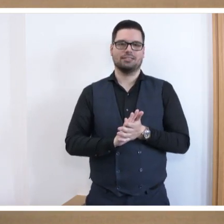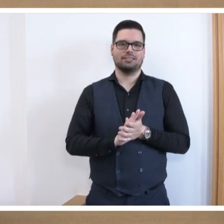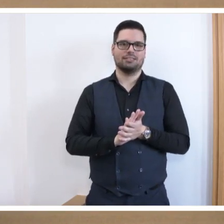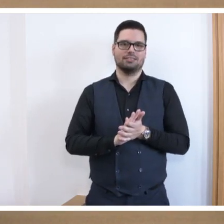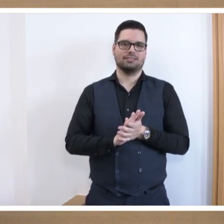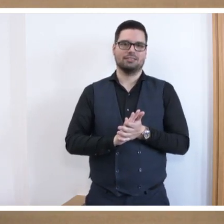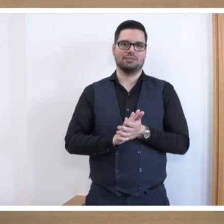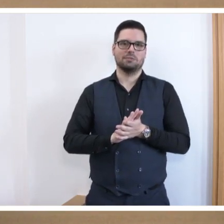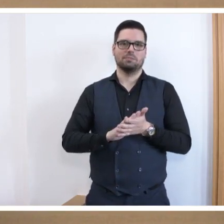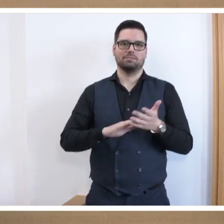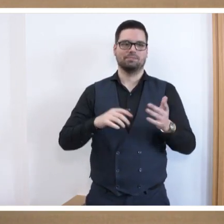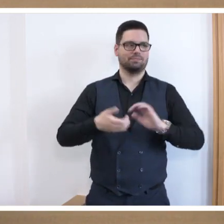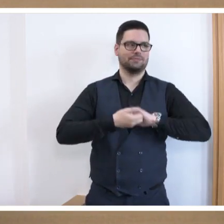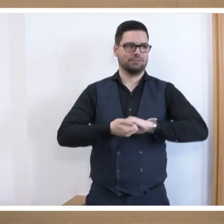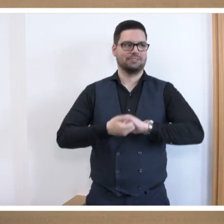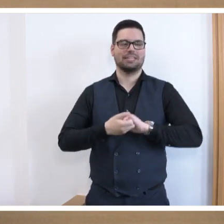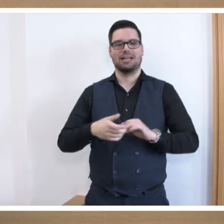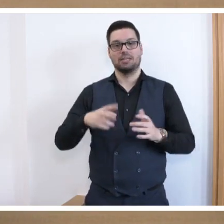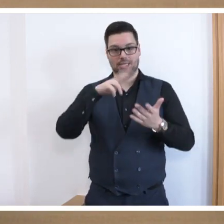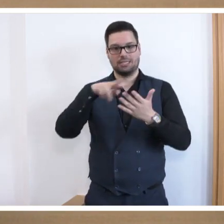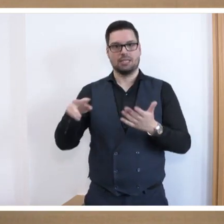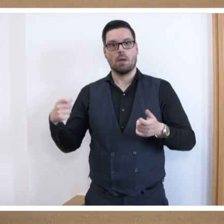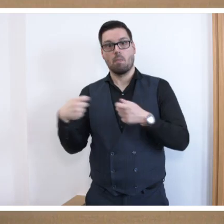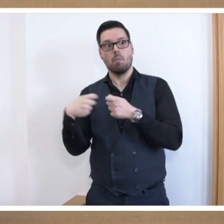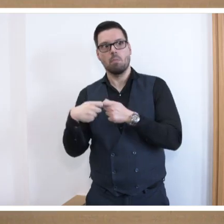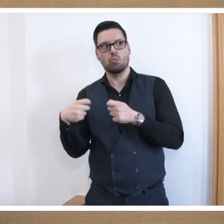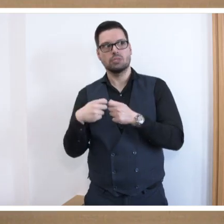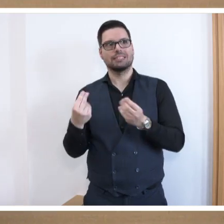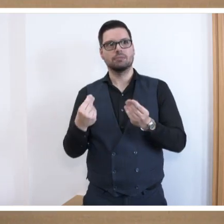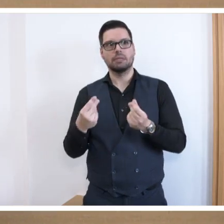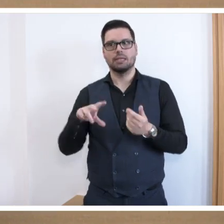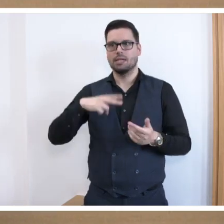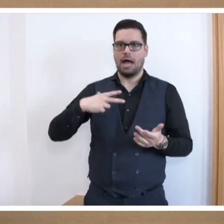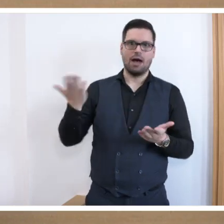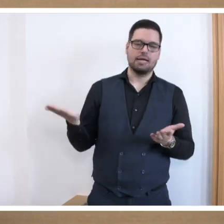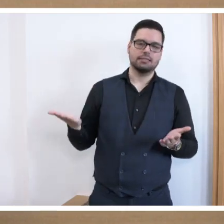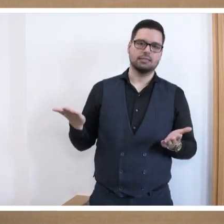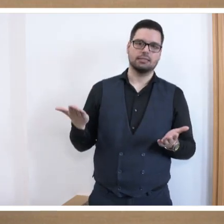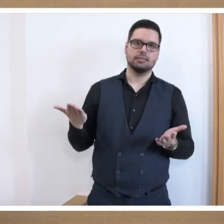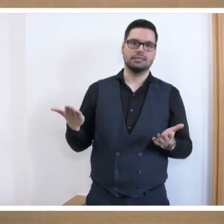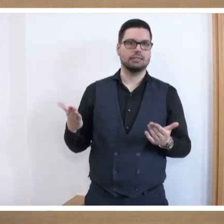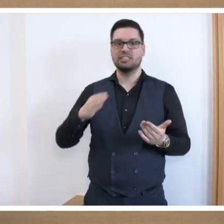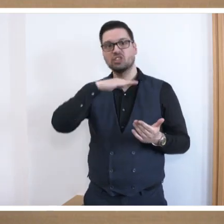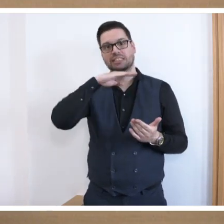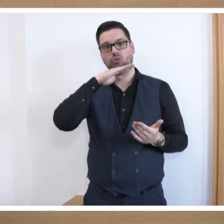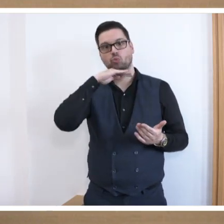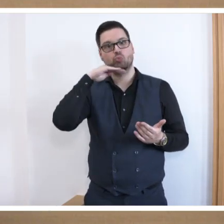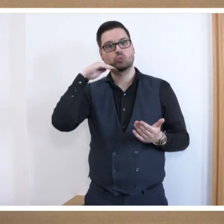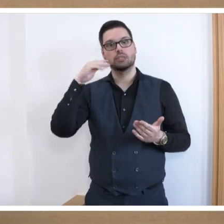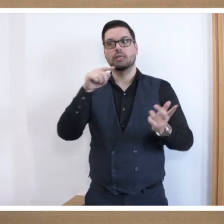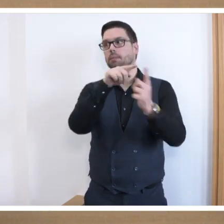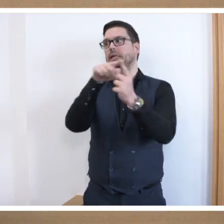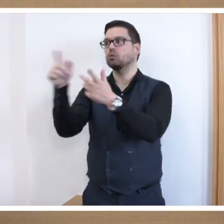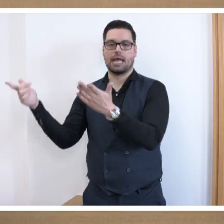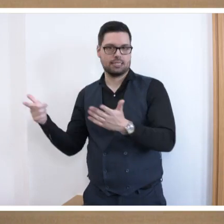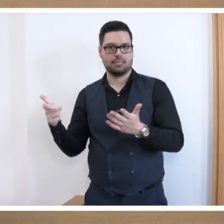ab und auch viele Bürgerinnen und Bürger, dass wir Bundesmittel im Saarland erwarten können. Es reicht eben nicht nur, um zu priorisieren,